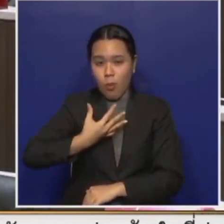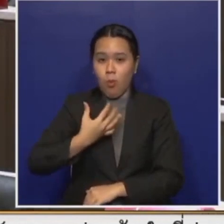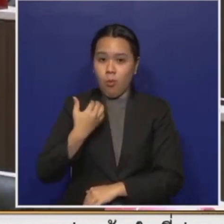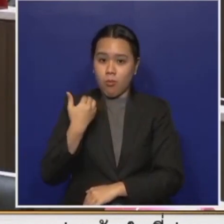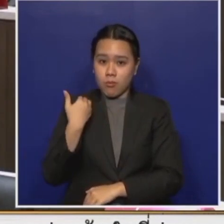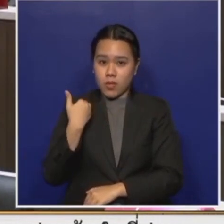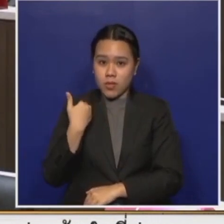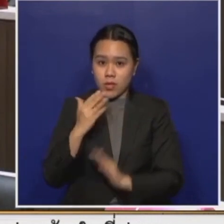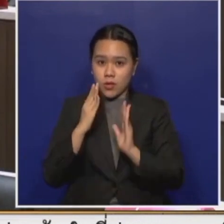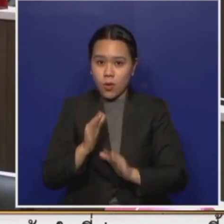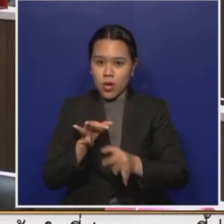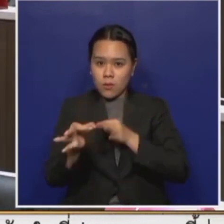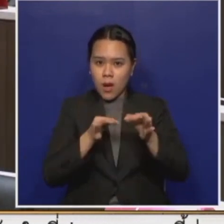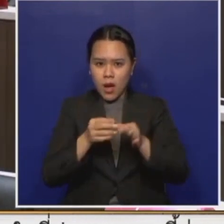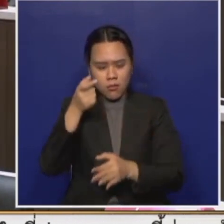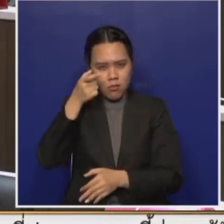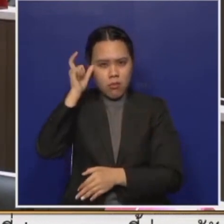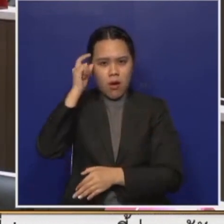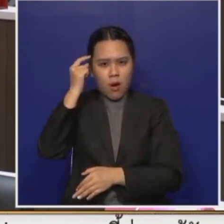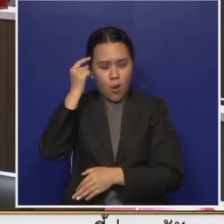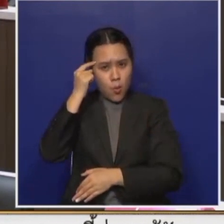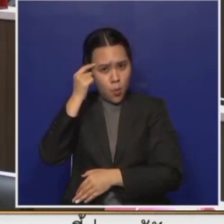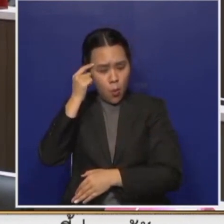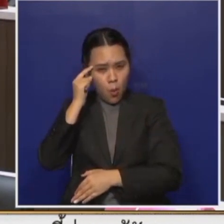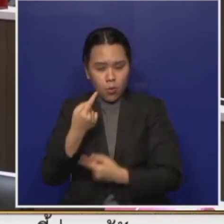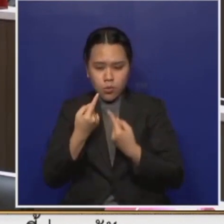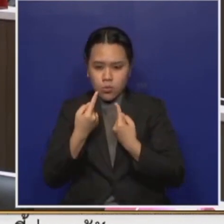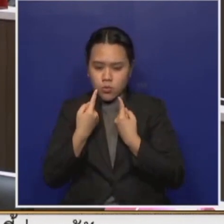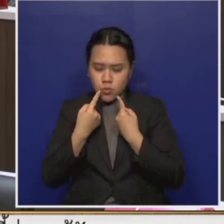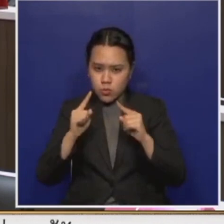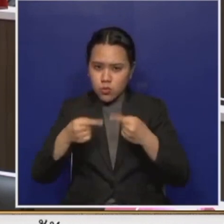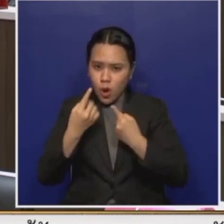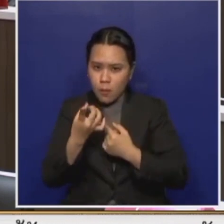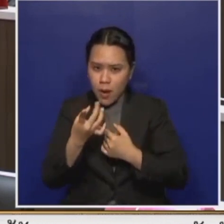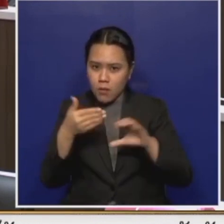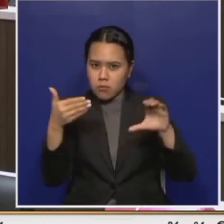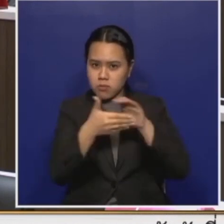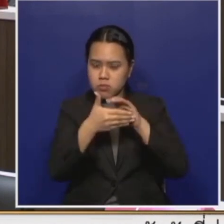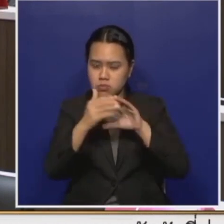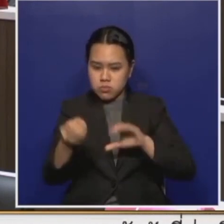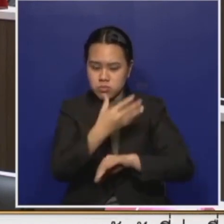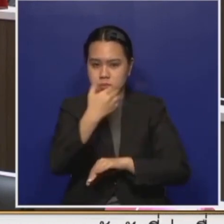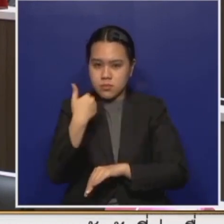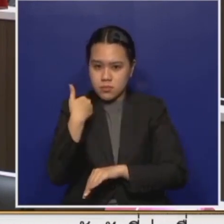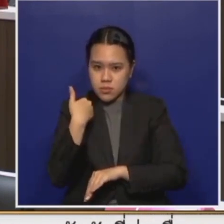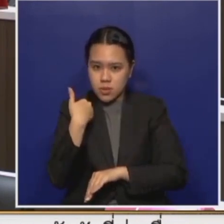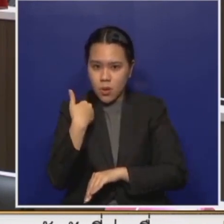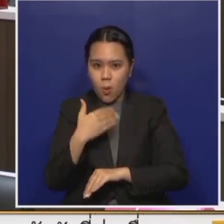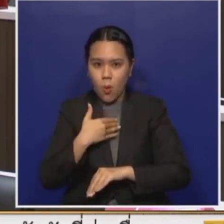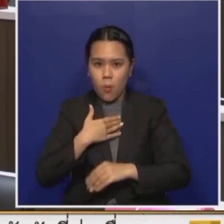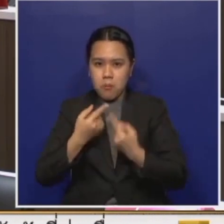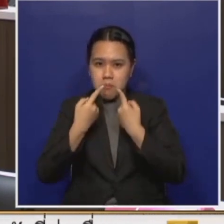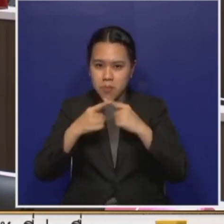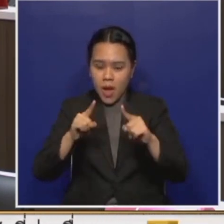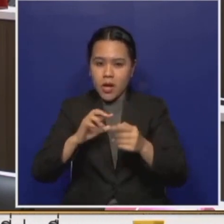พูดอปลายเองงง´โอเก้รได้ไง กเคทำ SLID มาไมนกเปเรองแลกนะ่ครัผมตองชนชมทีมงานของ